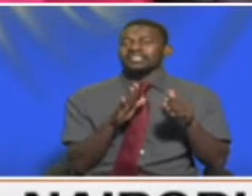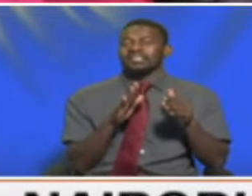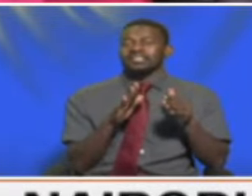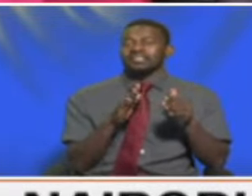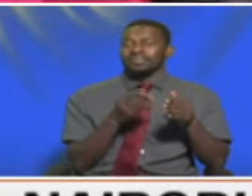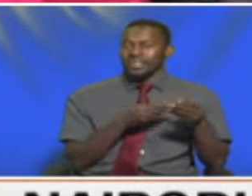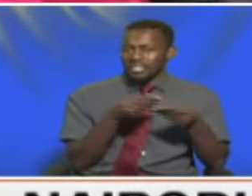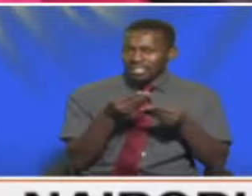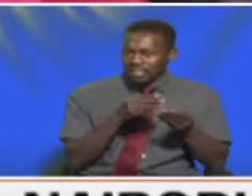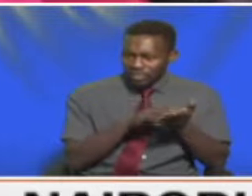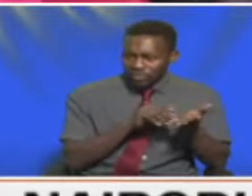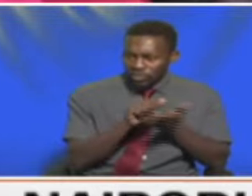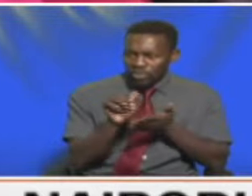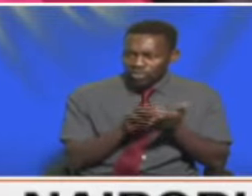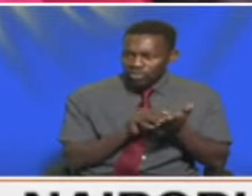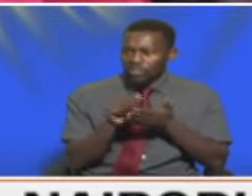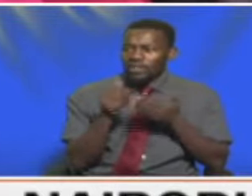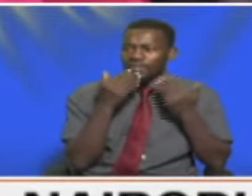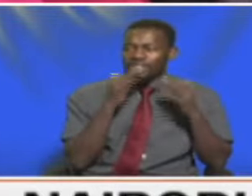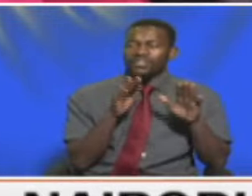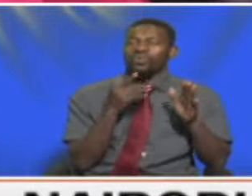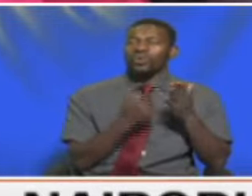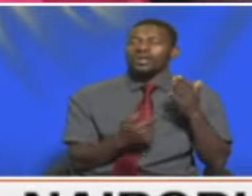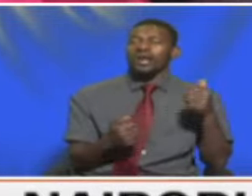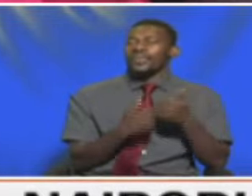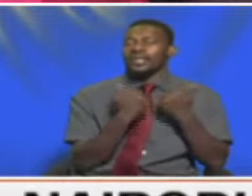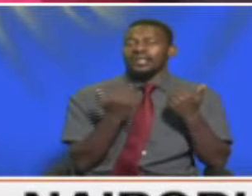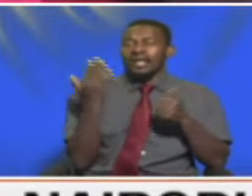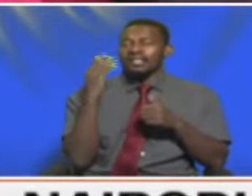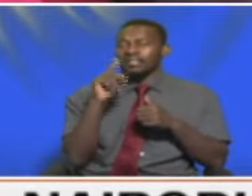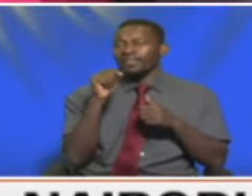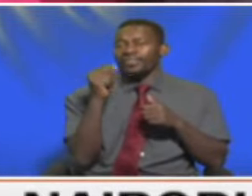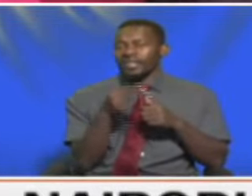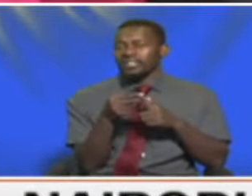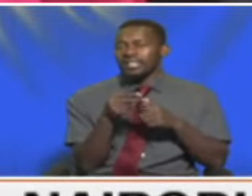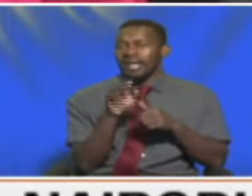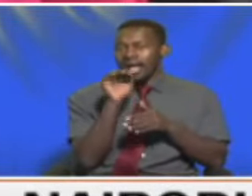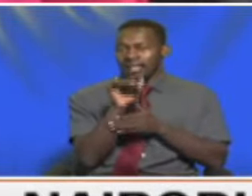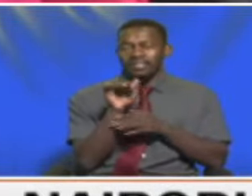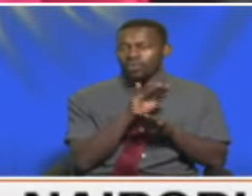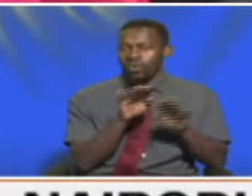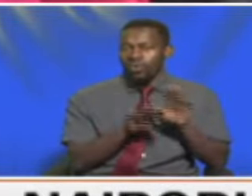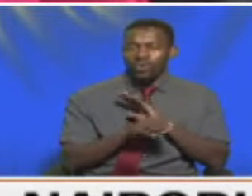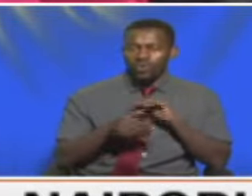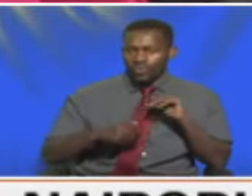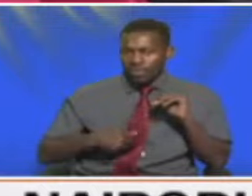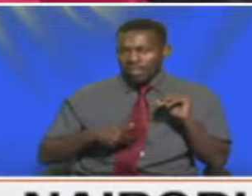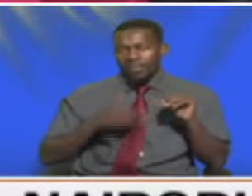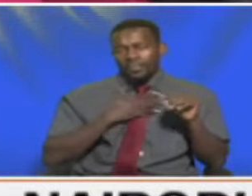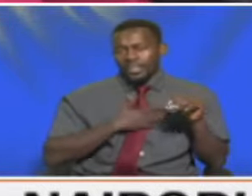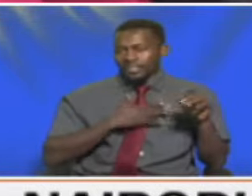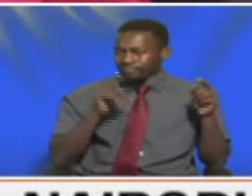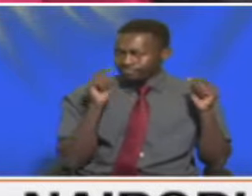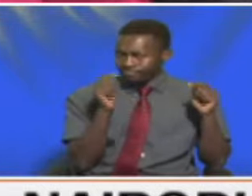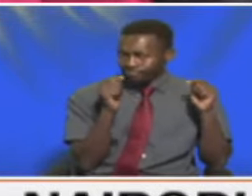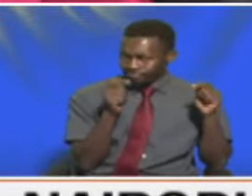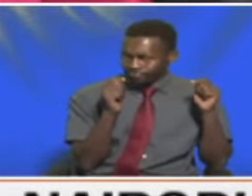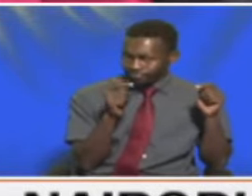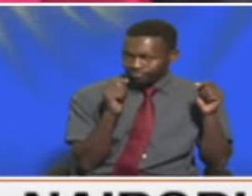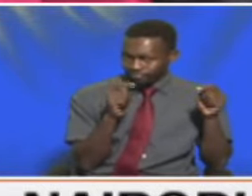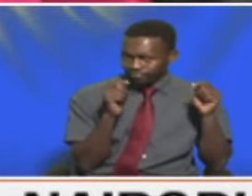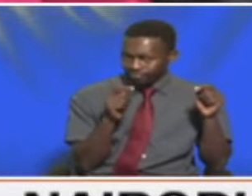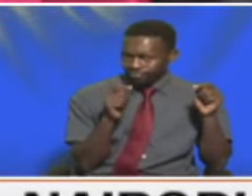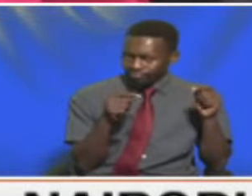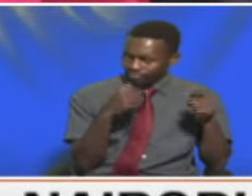ambao ulifanyika Alhamisi iliyopita, na tungeomba vijana wafanye demonstration yao, waandamane